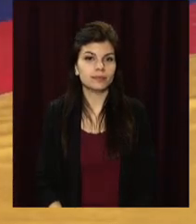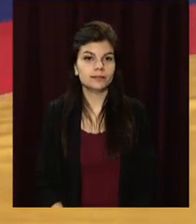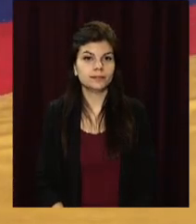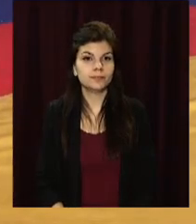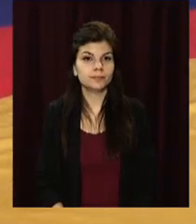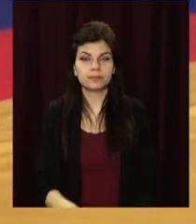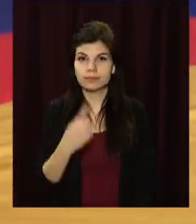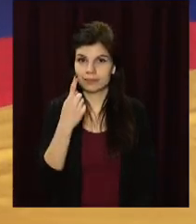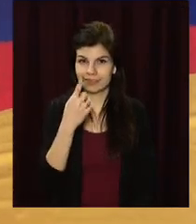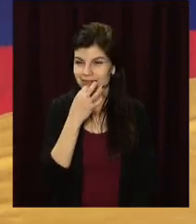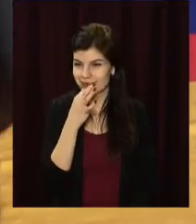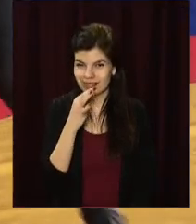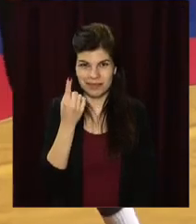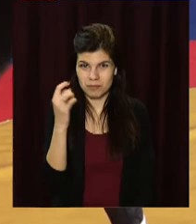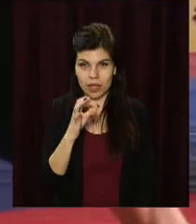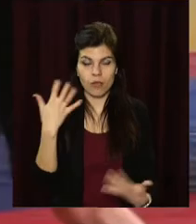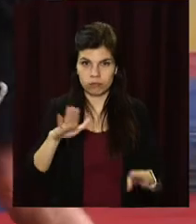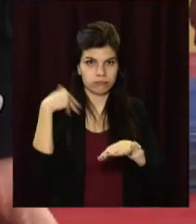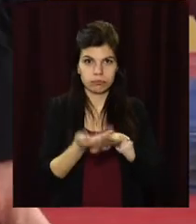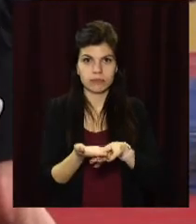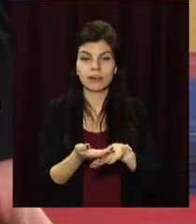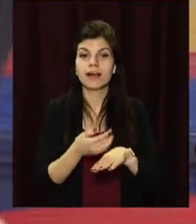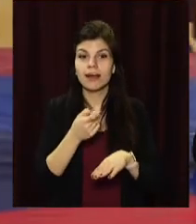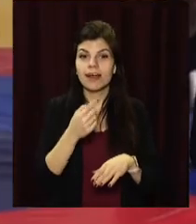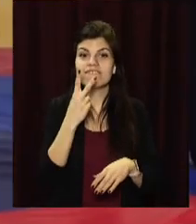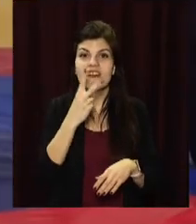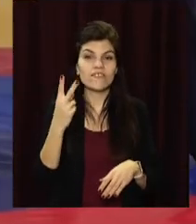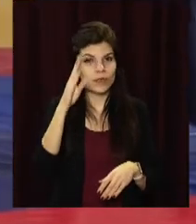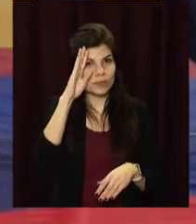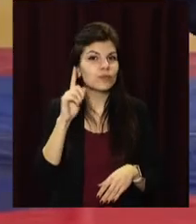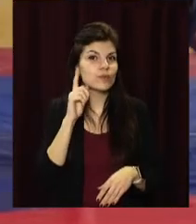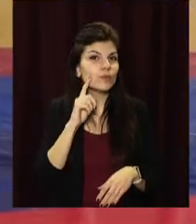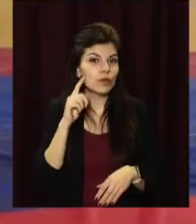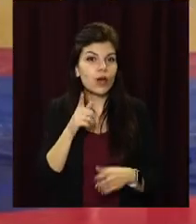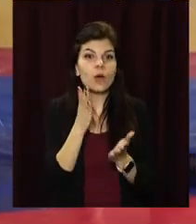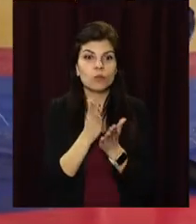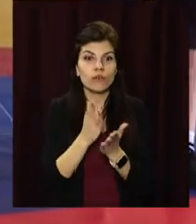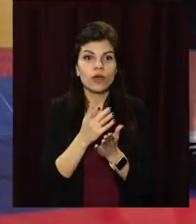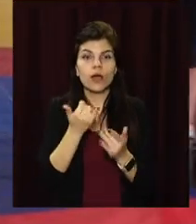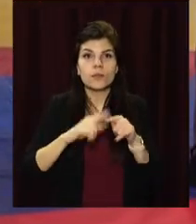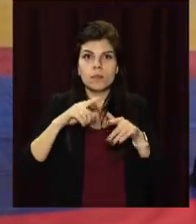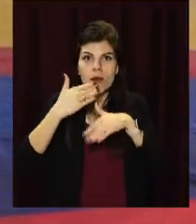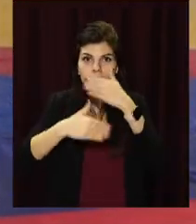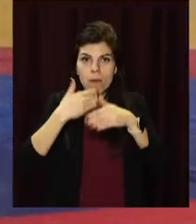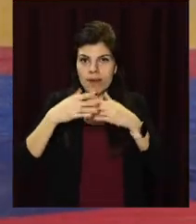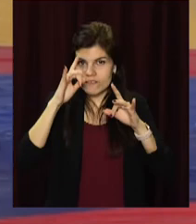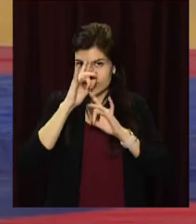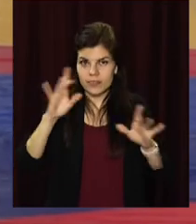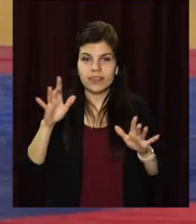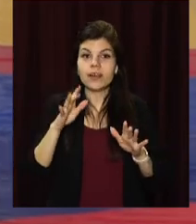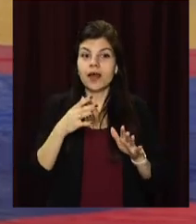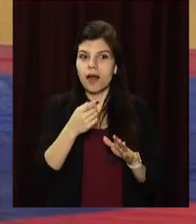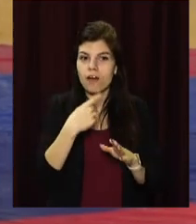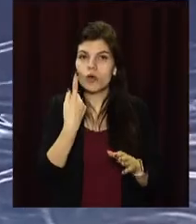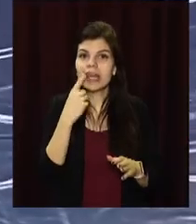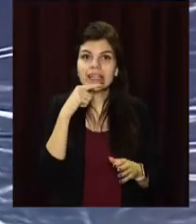Мить і суперник на килимі. 22-річний борець із Дніпра Дмитро Васецький перебуває на піку своєї спортивної форми. Він єдиний у